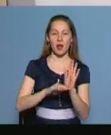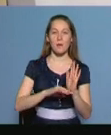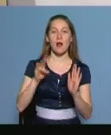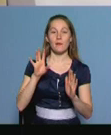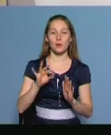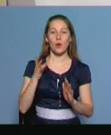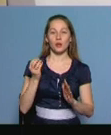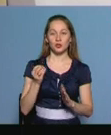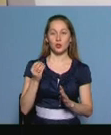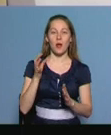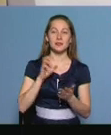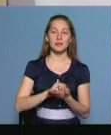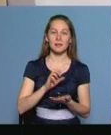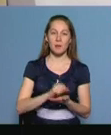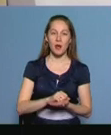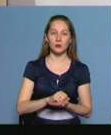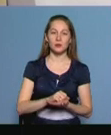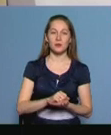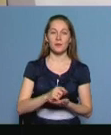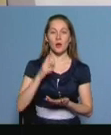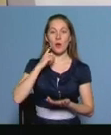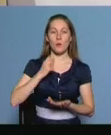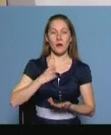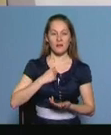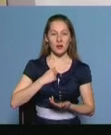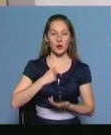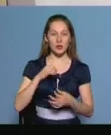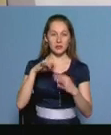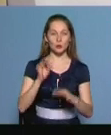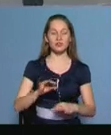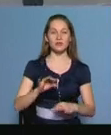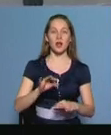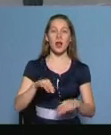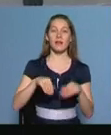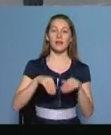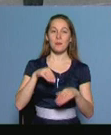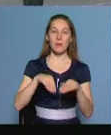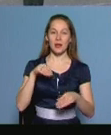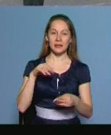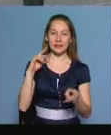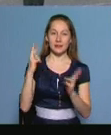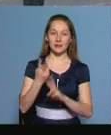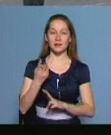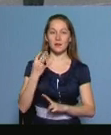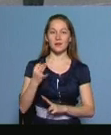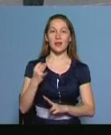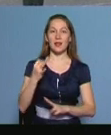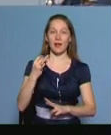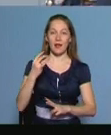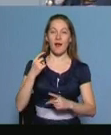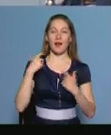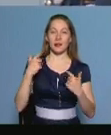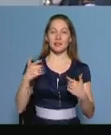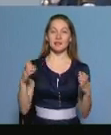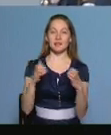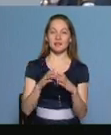и занимаются боевыми искусствами, бальными танцами. Кадетских классов Росгвардии в Ижевске 8, еще